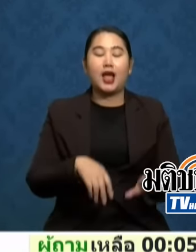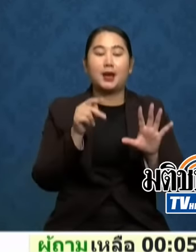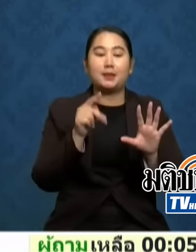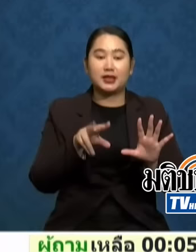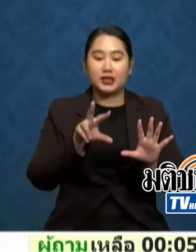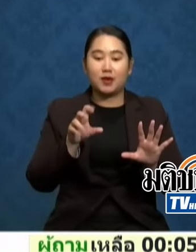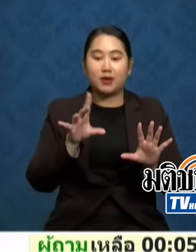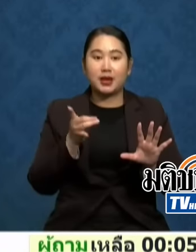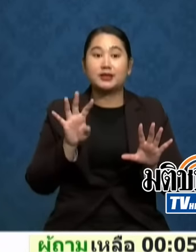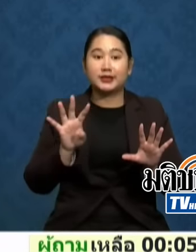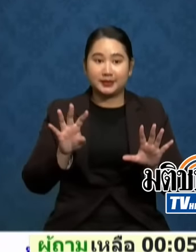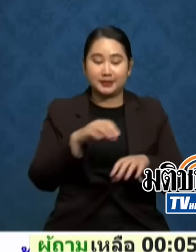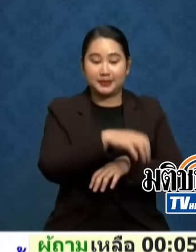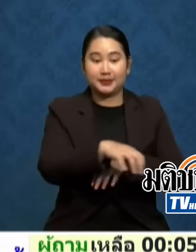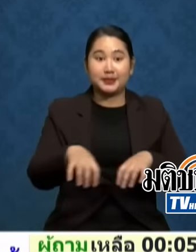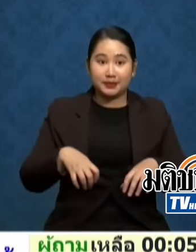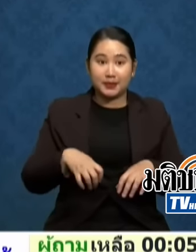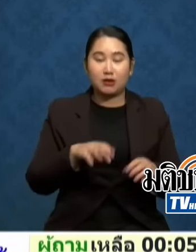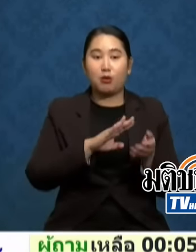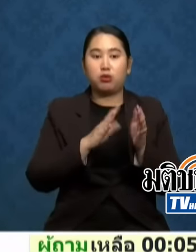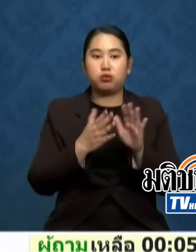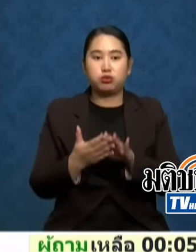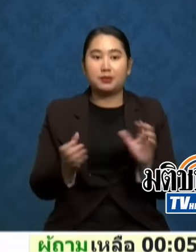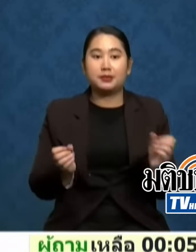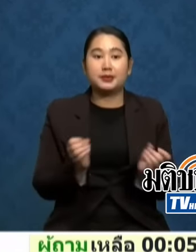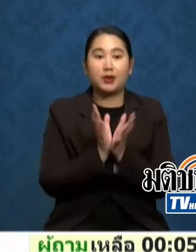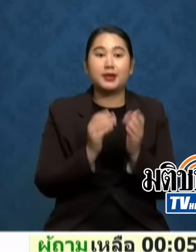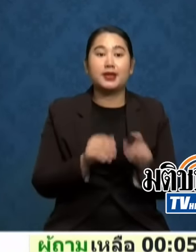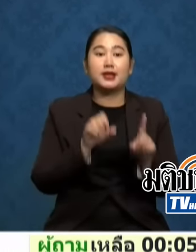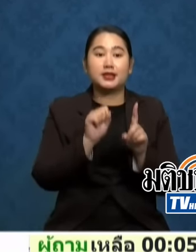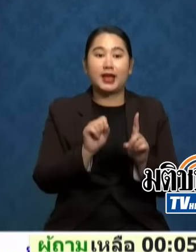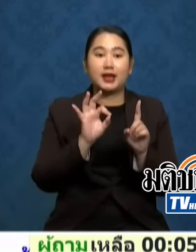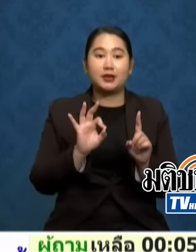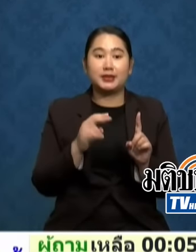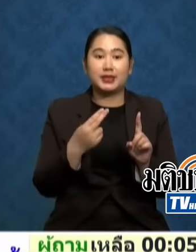5,318 หมู่บ้านนะครับมีบ้านเรือนได้รับผลกระทบ